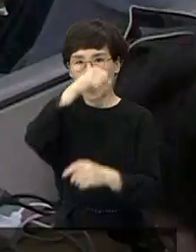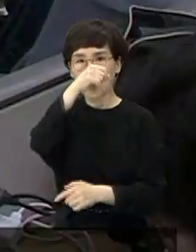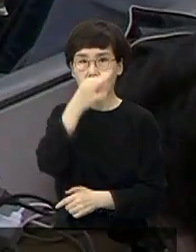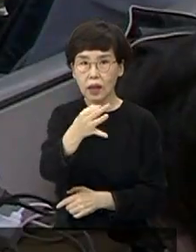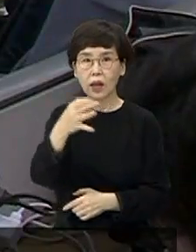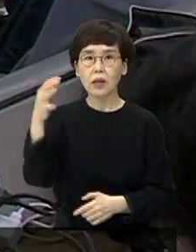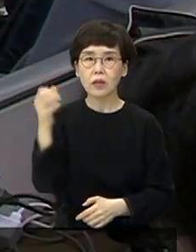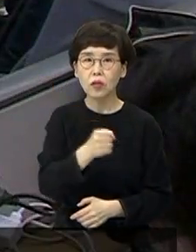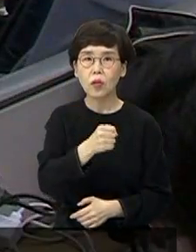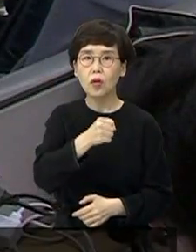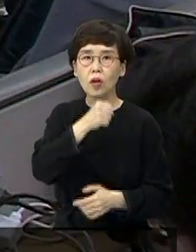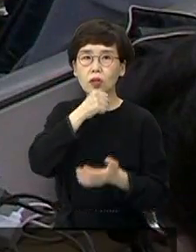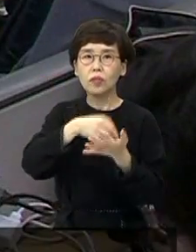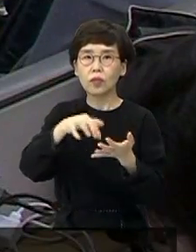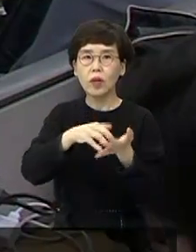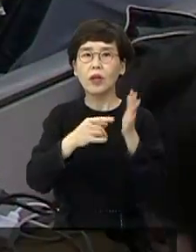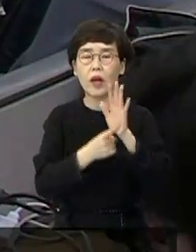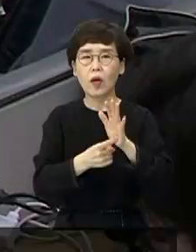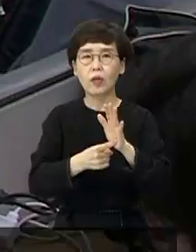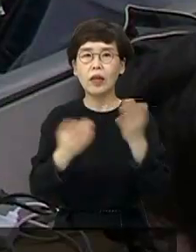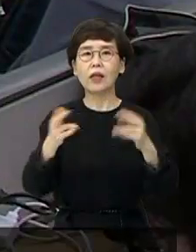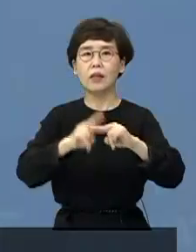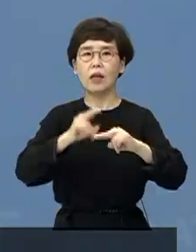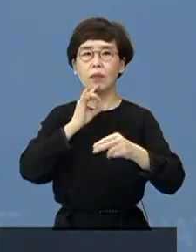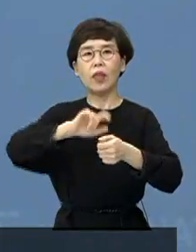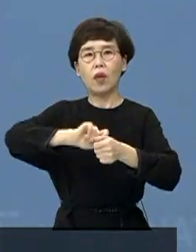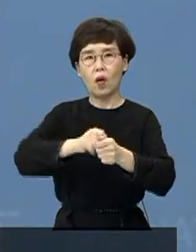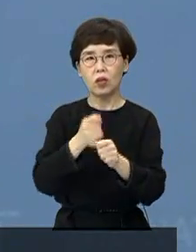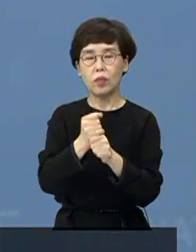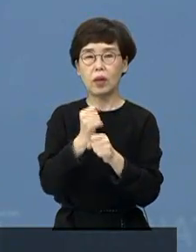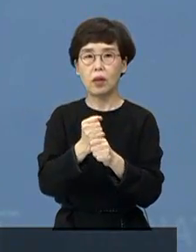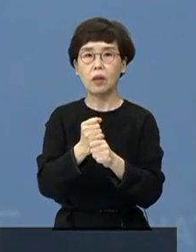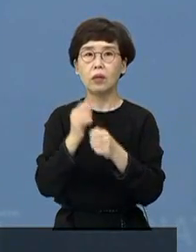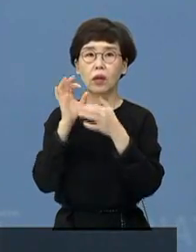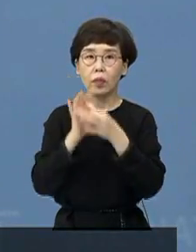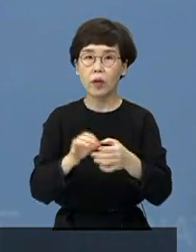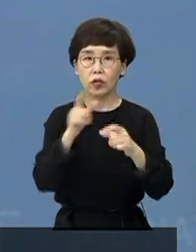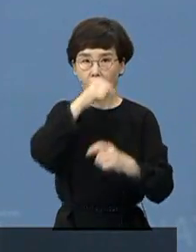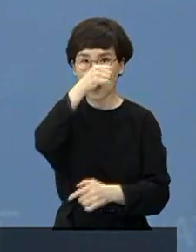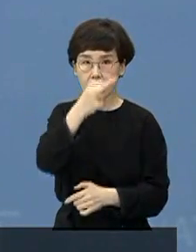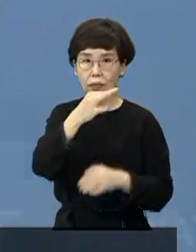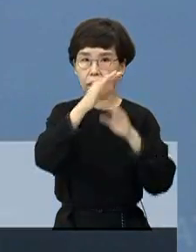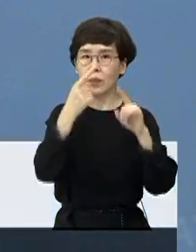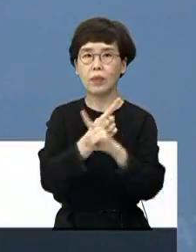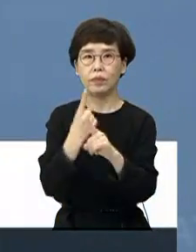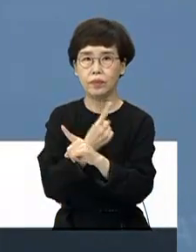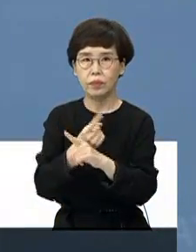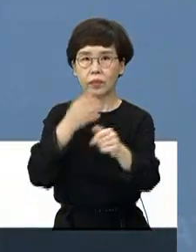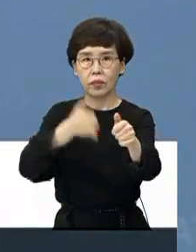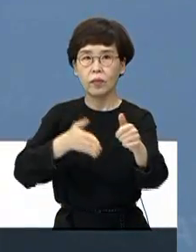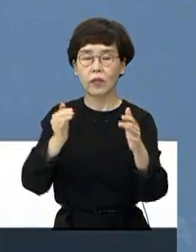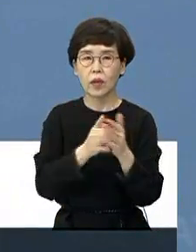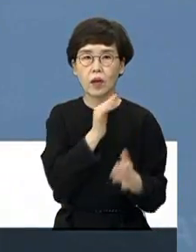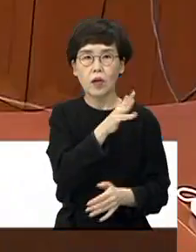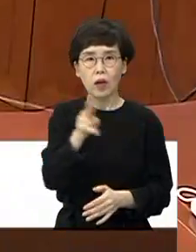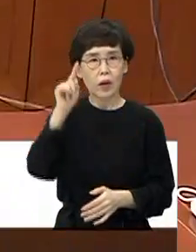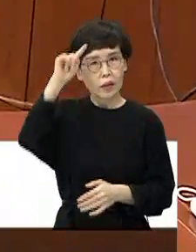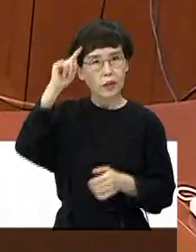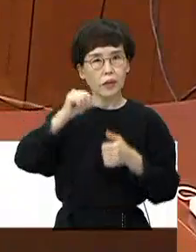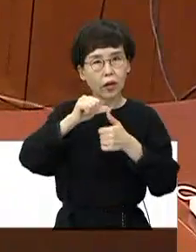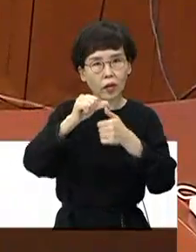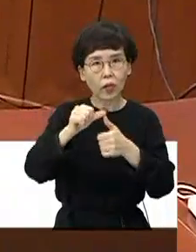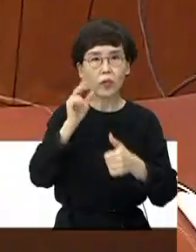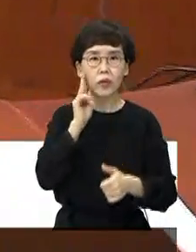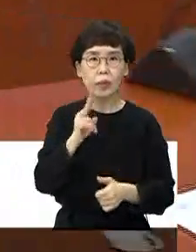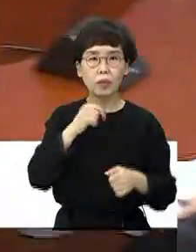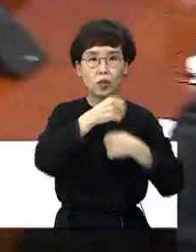일자리만 억지로 만들어낼 것이라며 추경안 전면 재편을 촉구했습니다. 여야 신경전도 가열됐습니다.